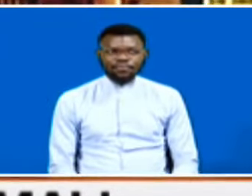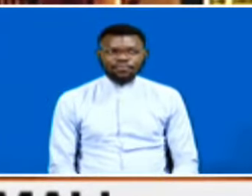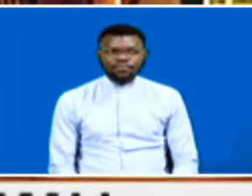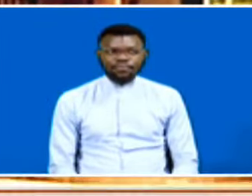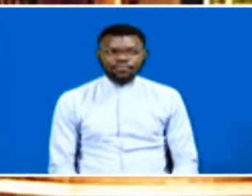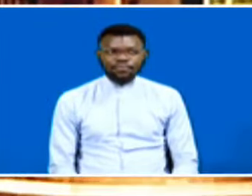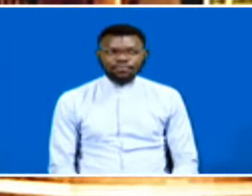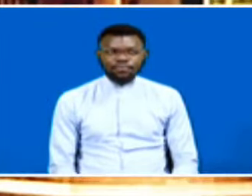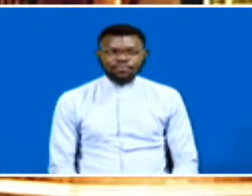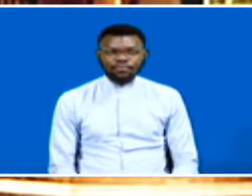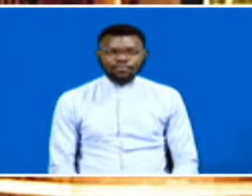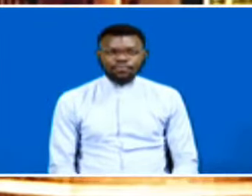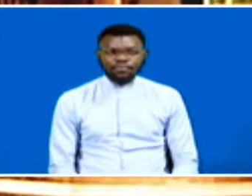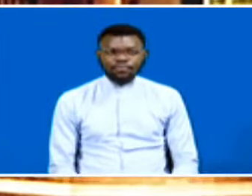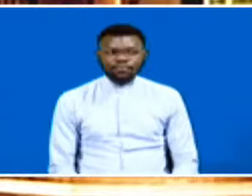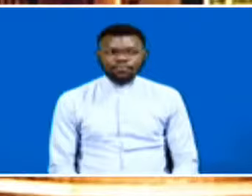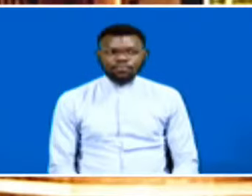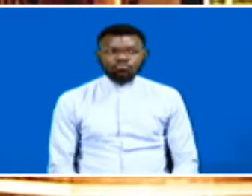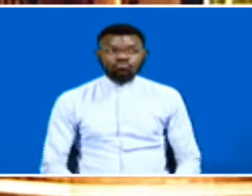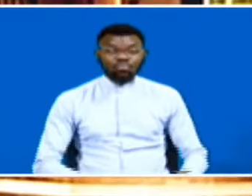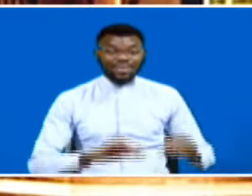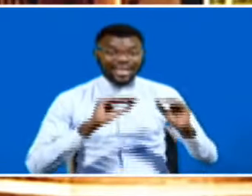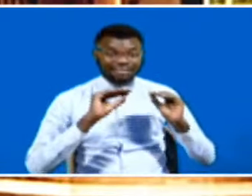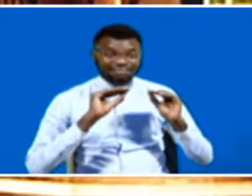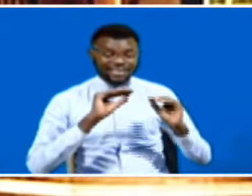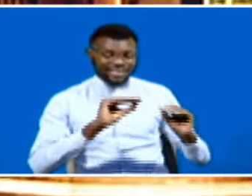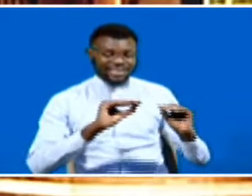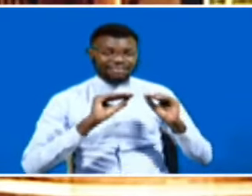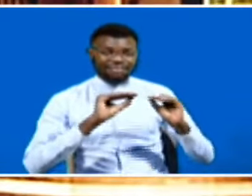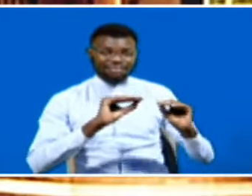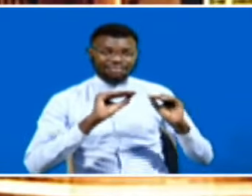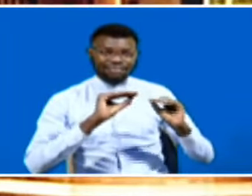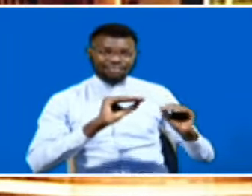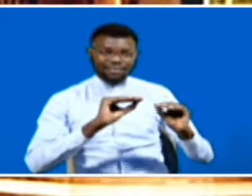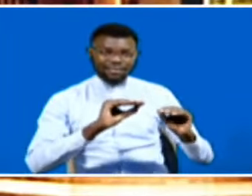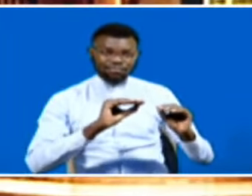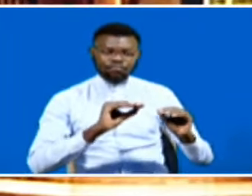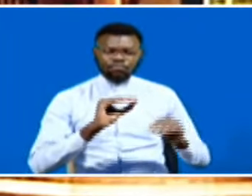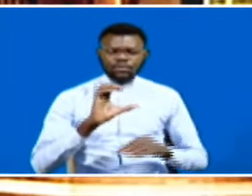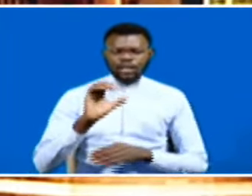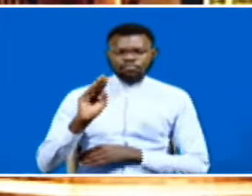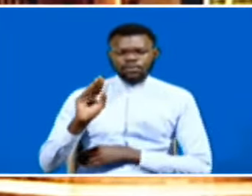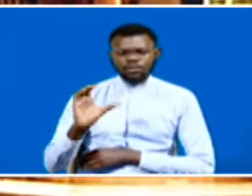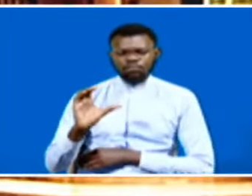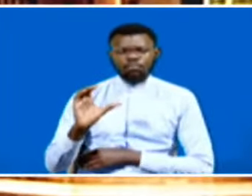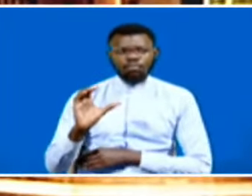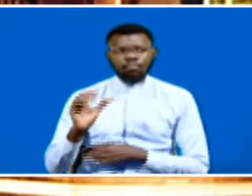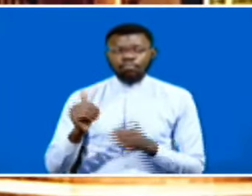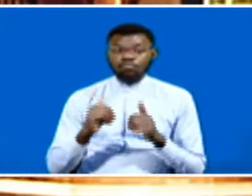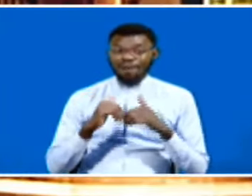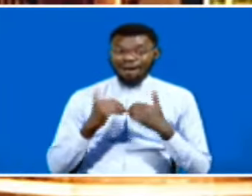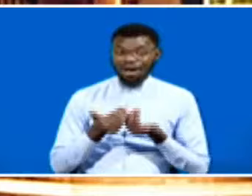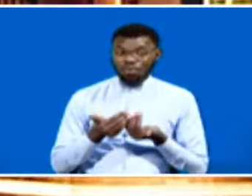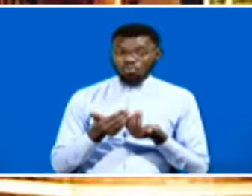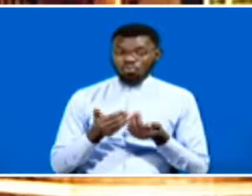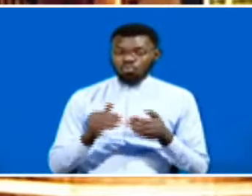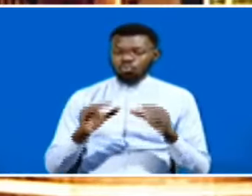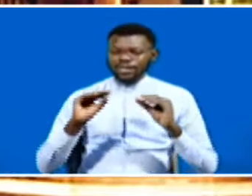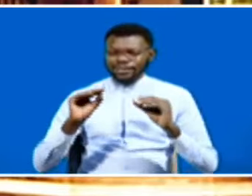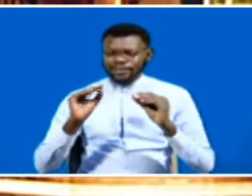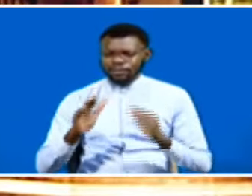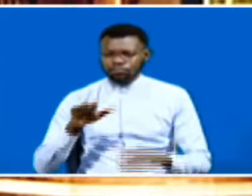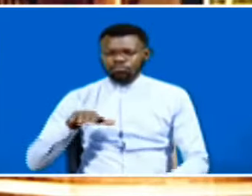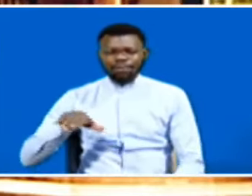Na ili kufanikisha mafunzo na ufundishaji wa elimu ya CBC, walimu kutoka maeneo ya